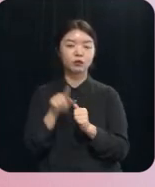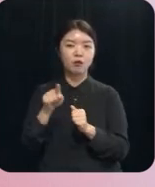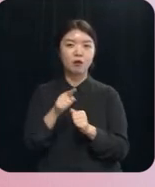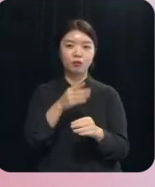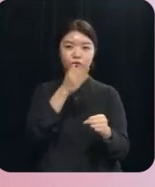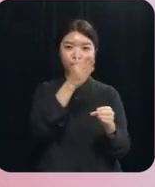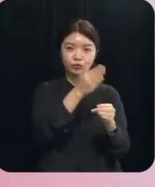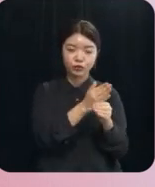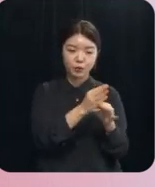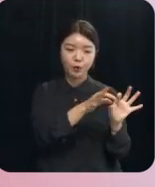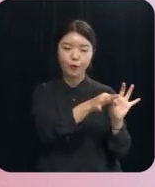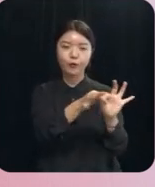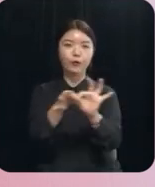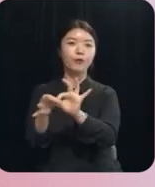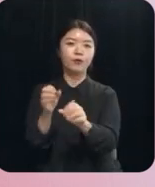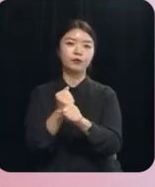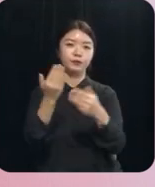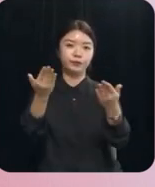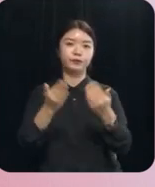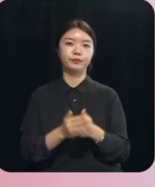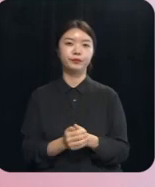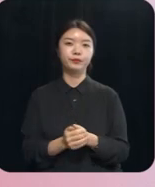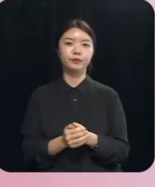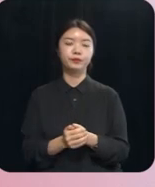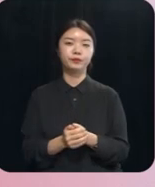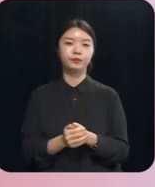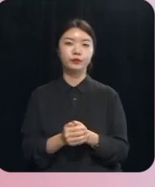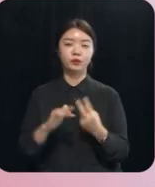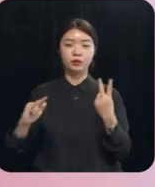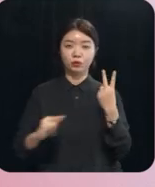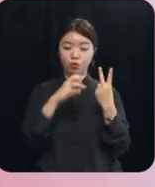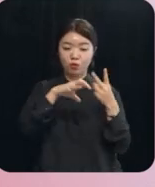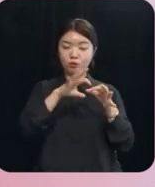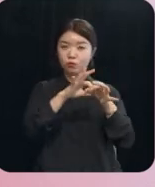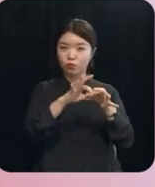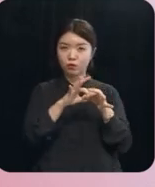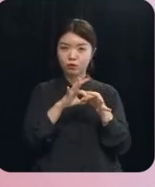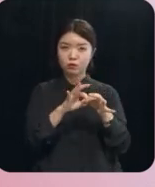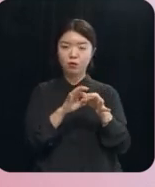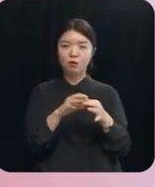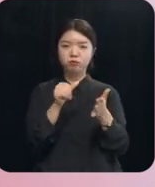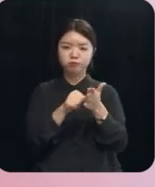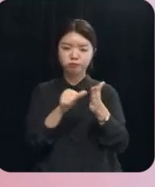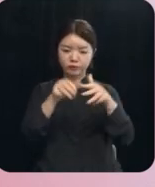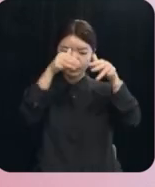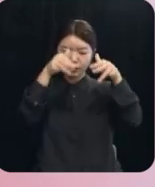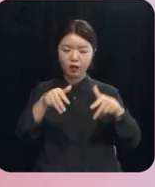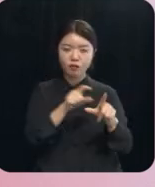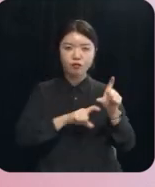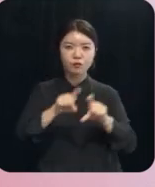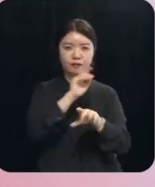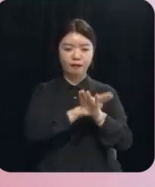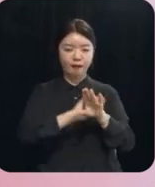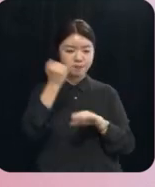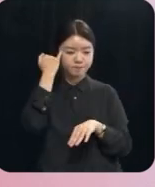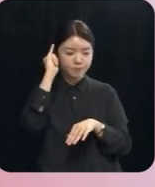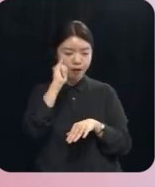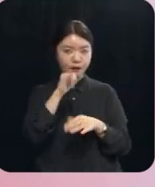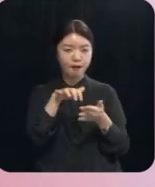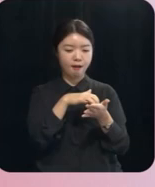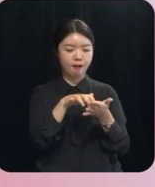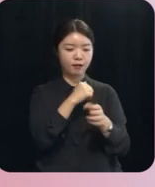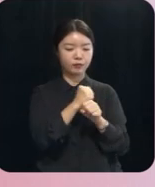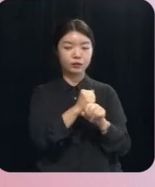원전신과 연결하도록 하겠습니다. 제2공항을 통해서 물류체계를 획기적으로 개선하여서 1차